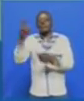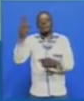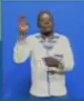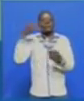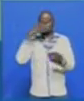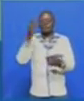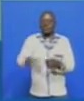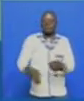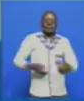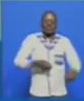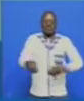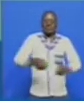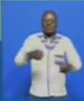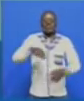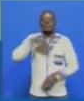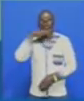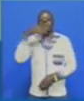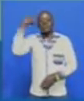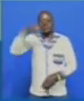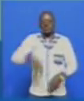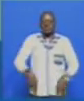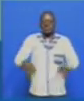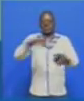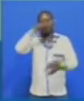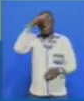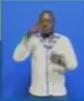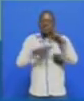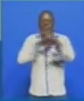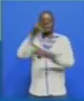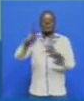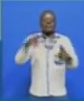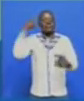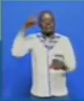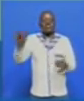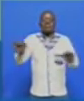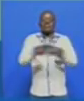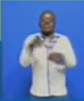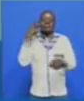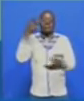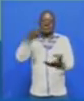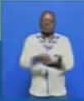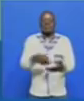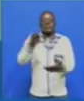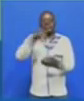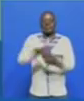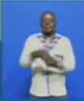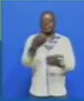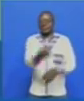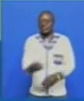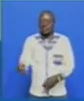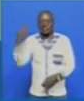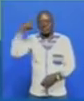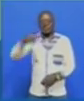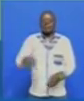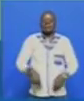malversations et des insuffisances dans la réalisation d'infrastructures publiques. Les mêmes failles sont constatées dans l'acquisition d'équipements par les maîtrises d'ouvrage